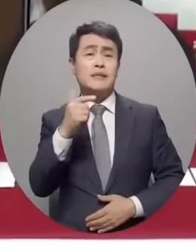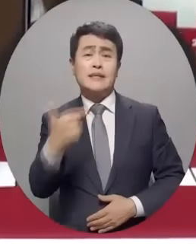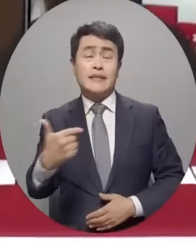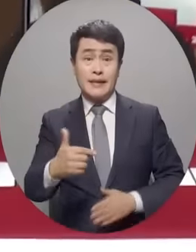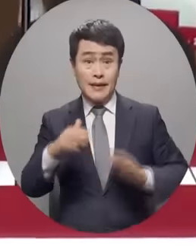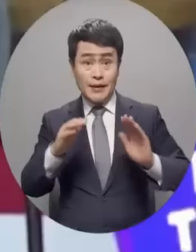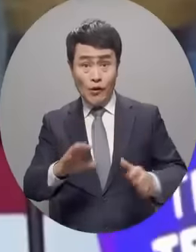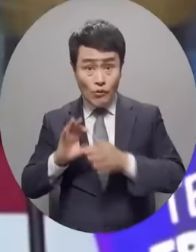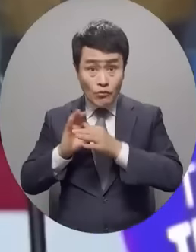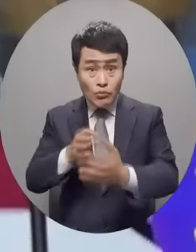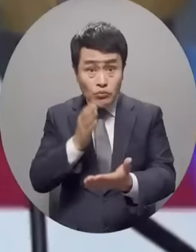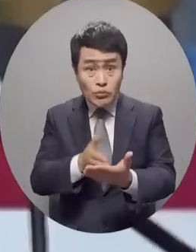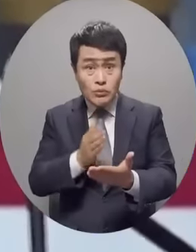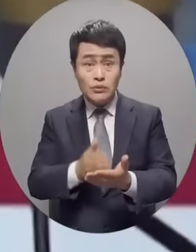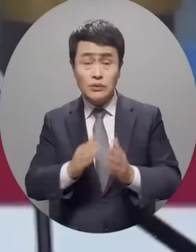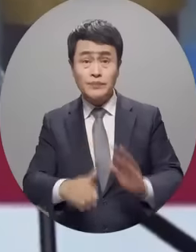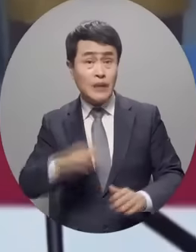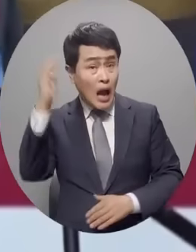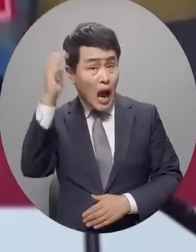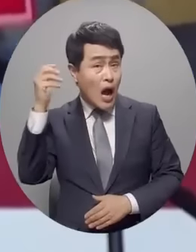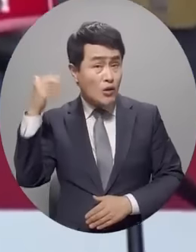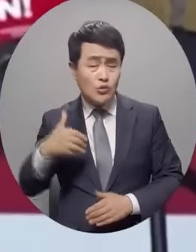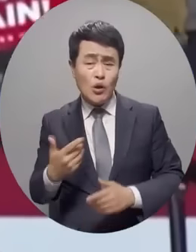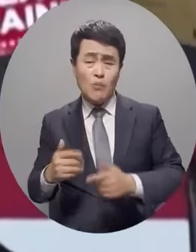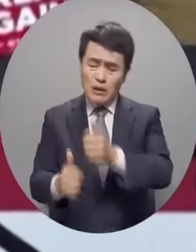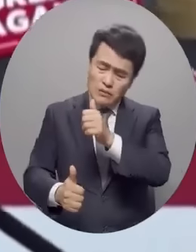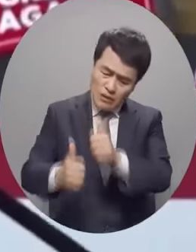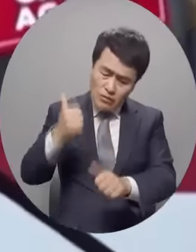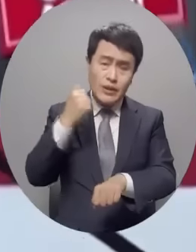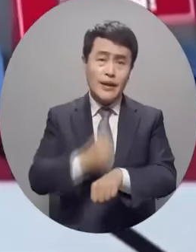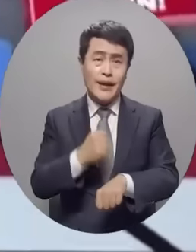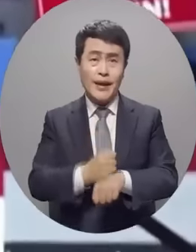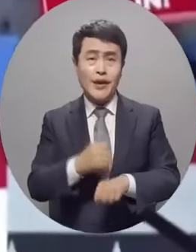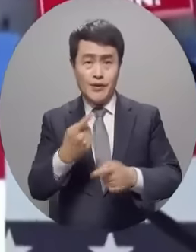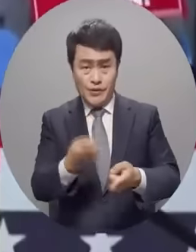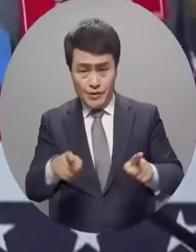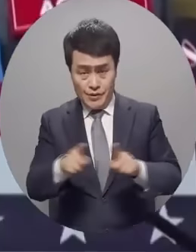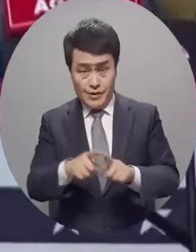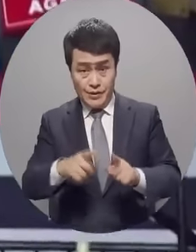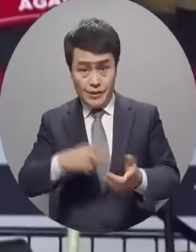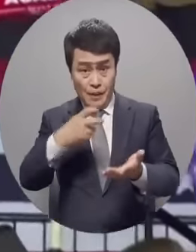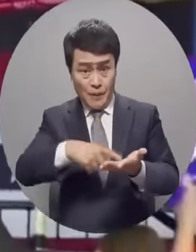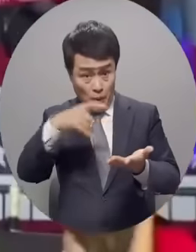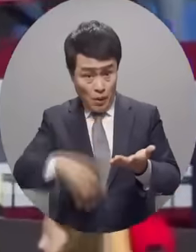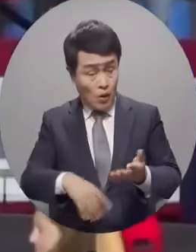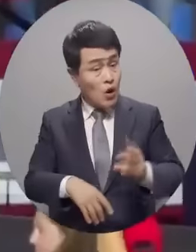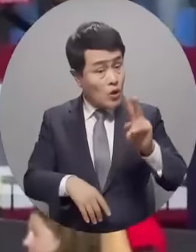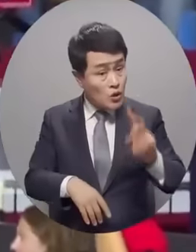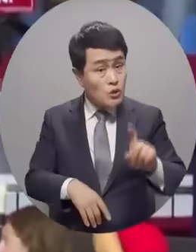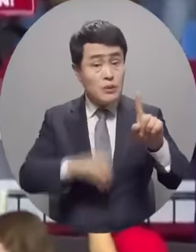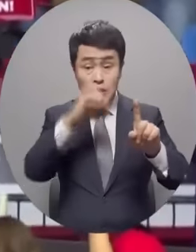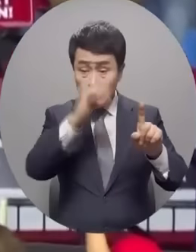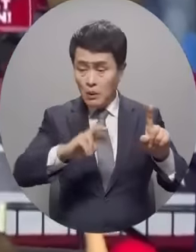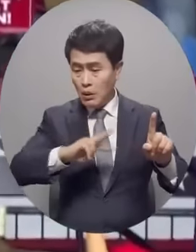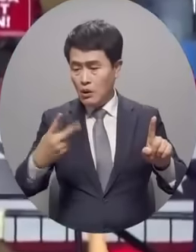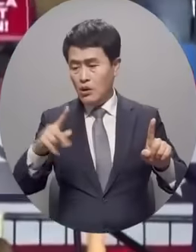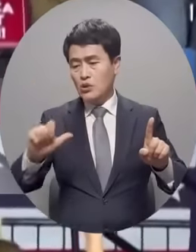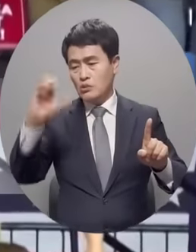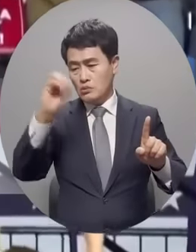이어진 유세에선 한중일 모두와 경쟁해야 한다며 이를 위해 법인세를 21%에서